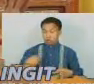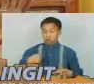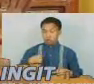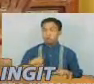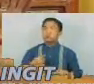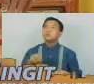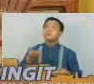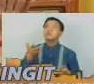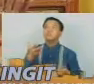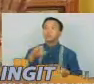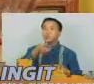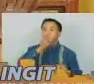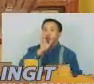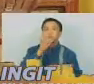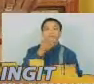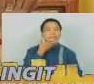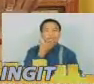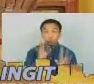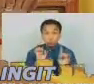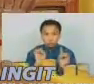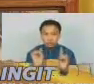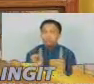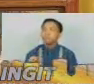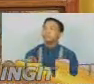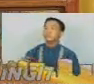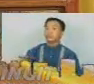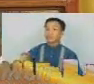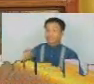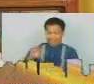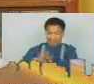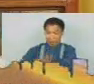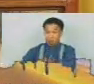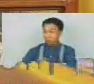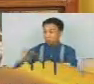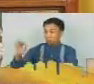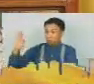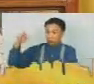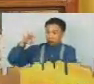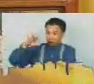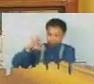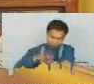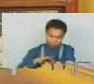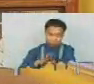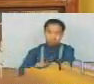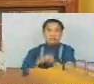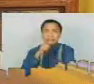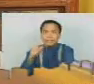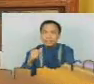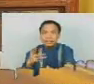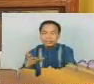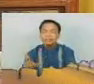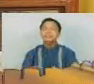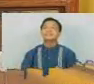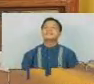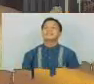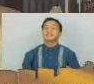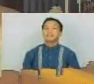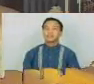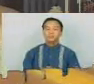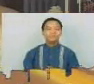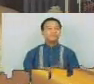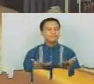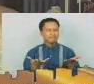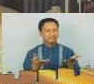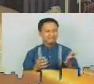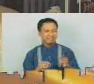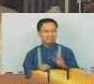ng lamok kagatin ako, ba't niya ako uunahin? Marami siyang pwedeng pagkunan ng gusto niya. Kumbaga, Diba? hindi ata masarap